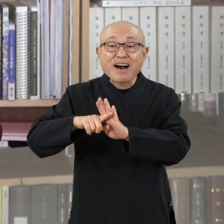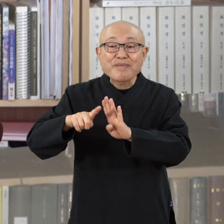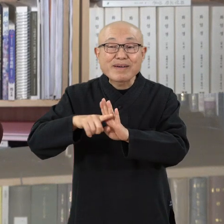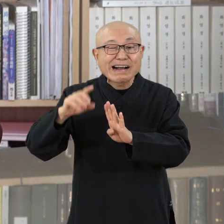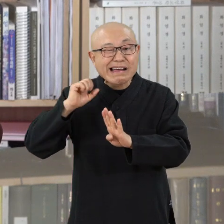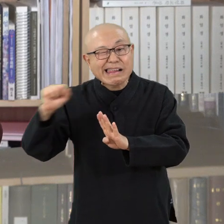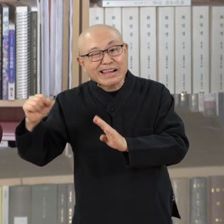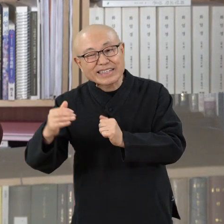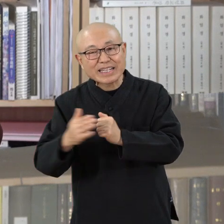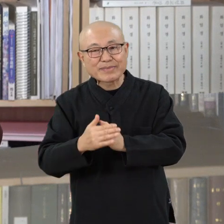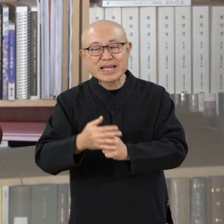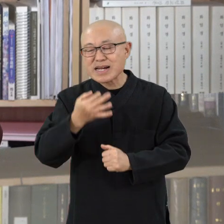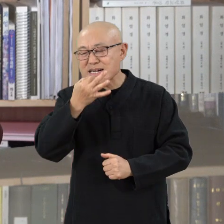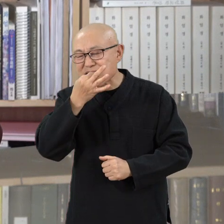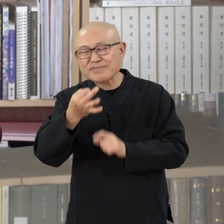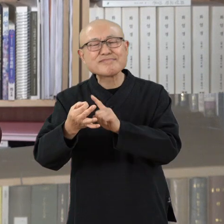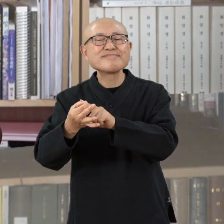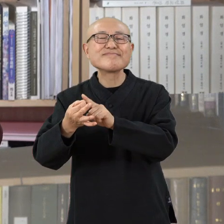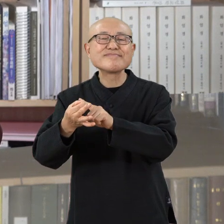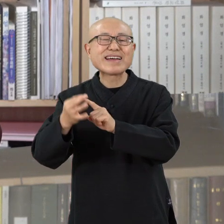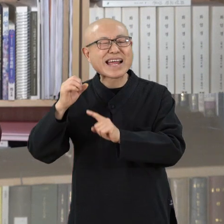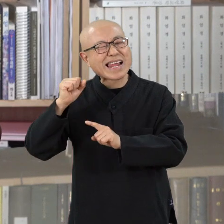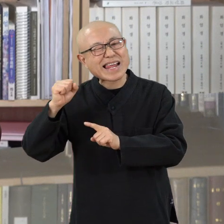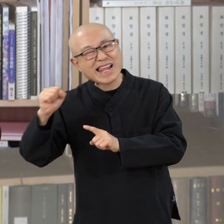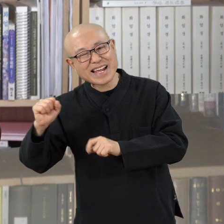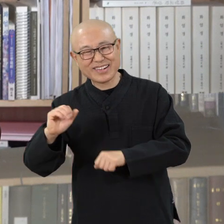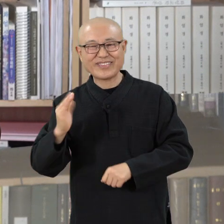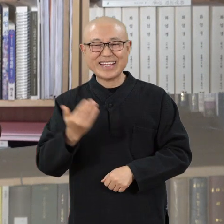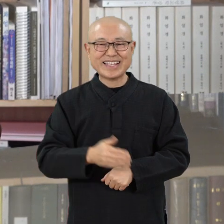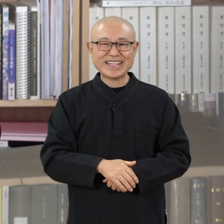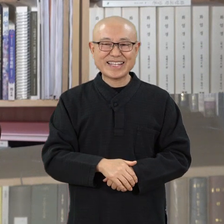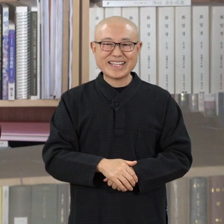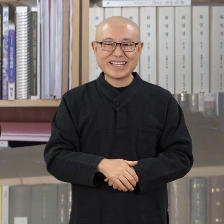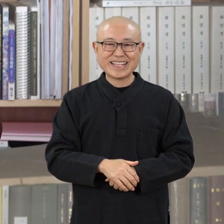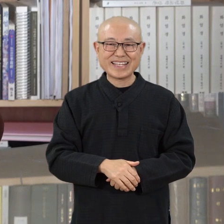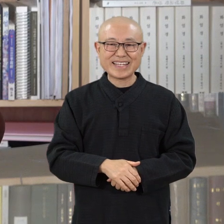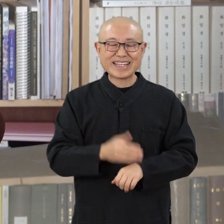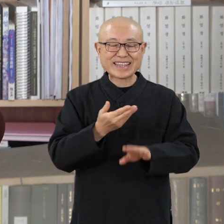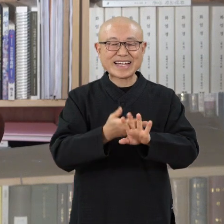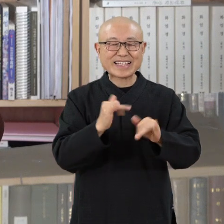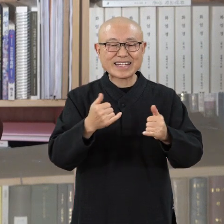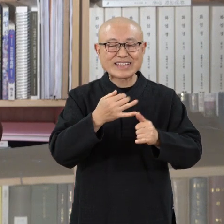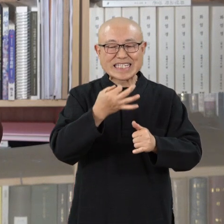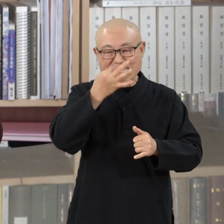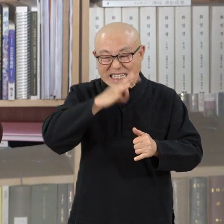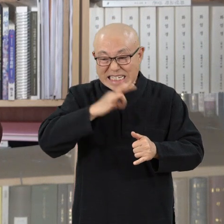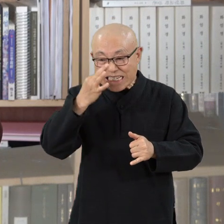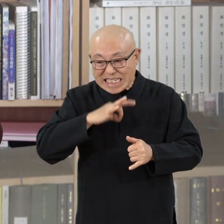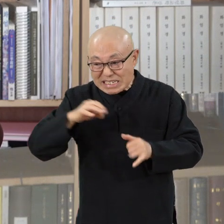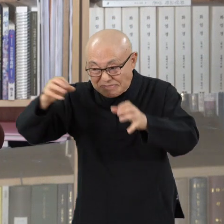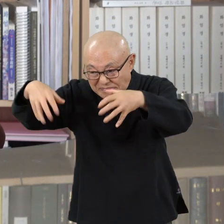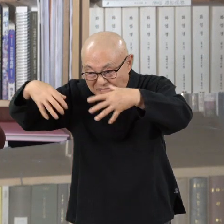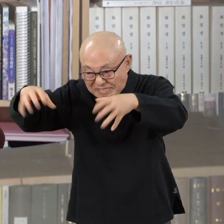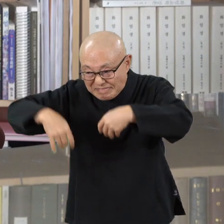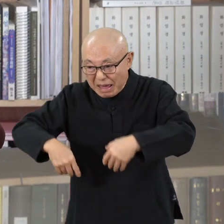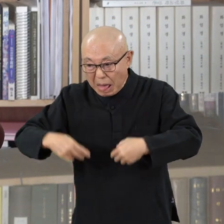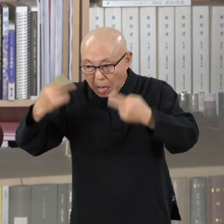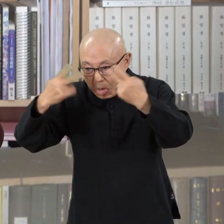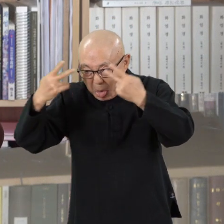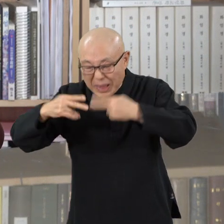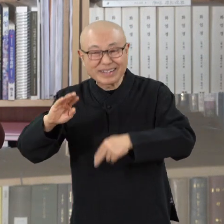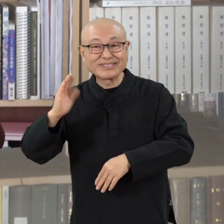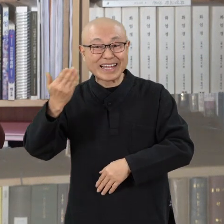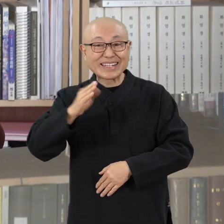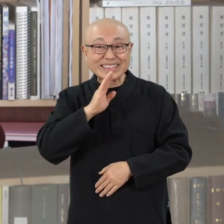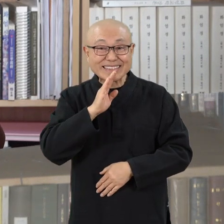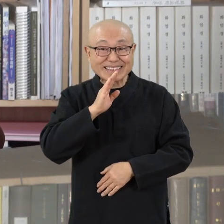중생이라서 탐욕이 많아요. 몇 번 말씀드렸는데 남에게 이익 보려고 하지 손해 보려고 하면